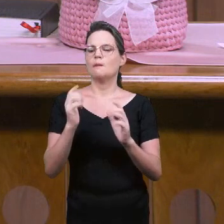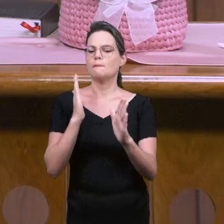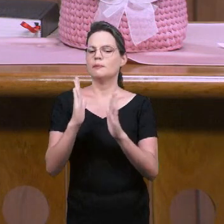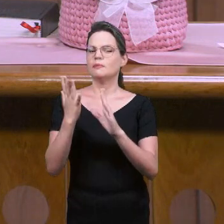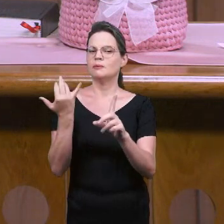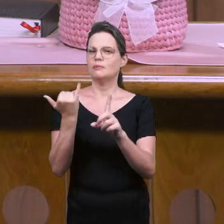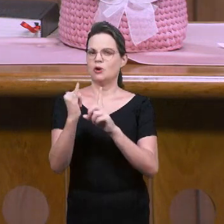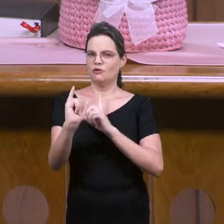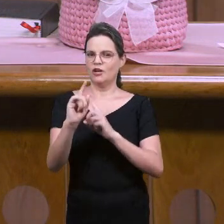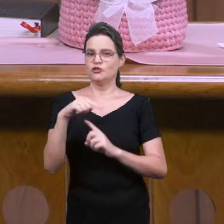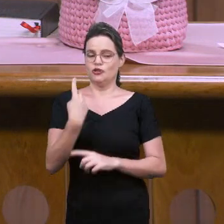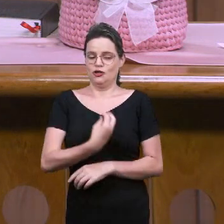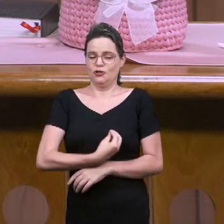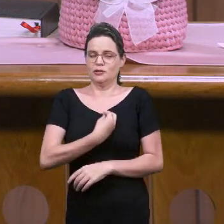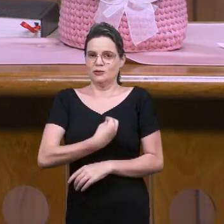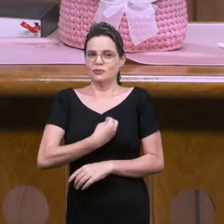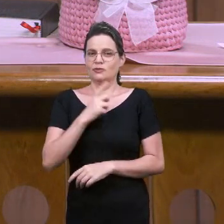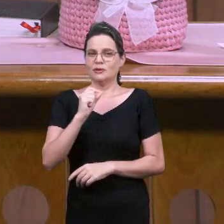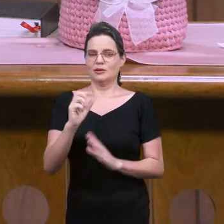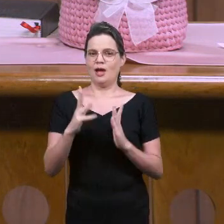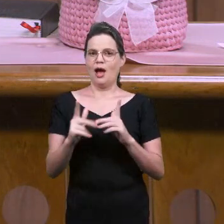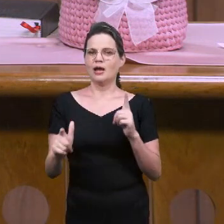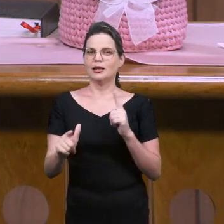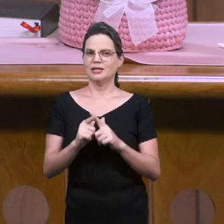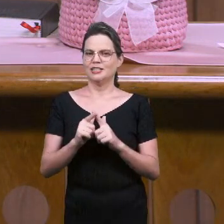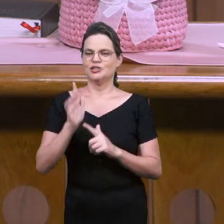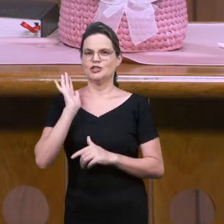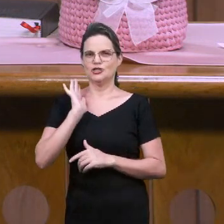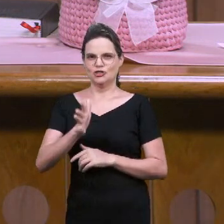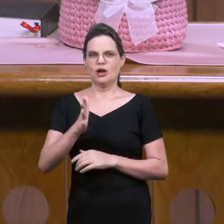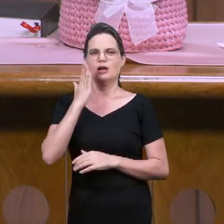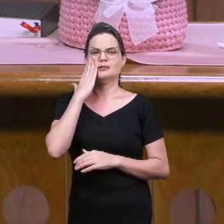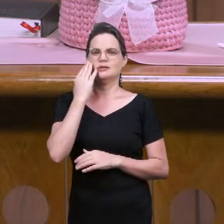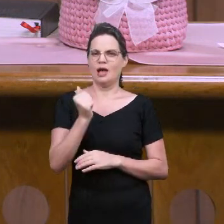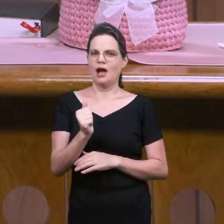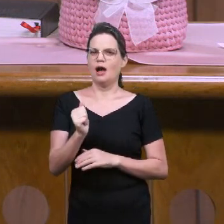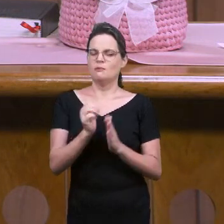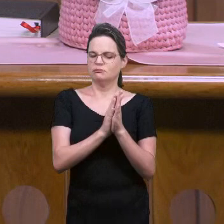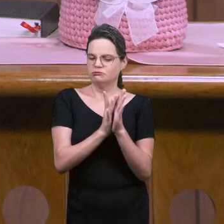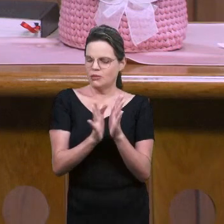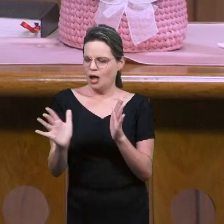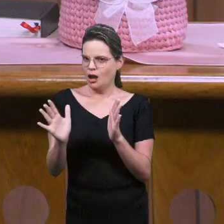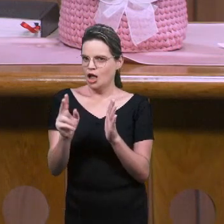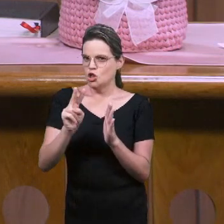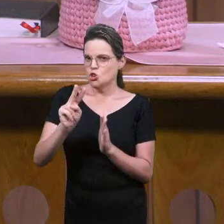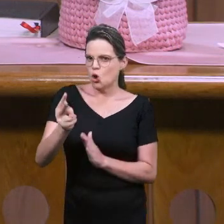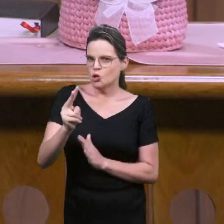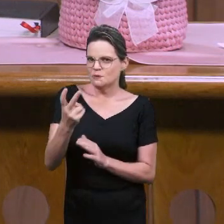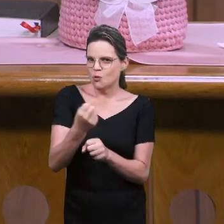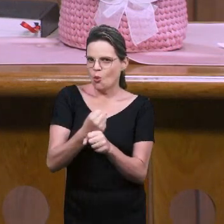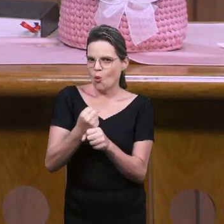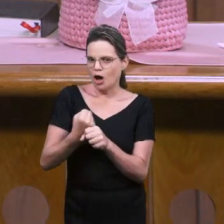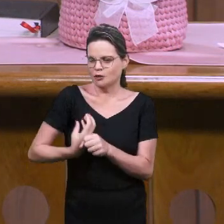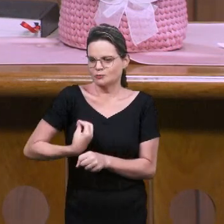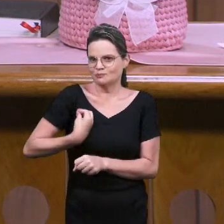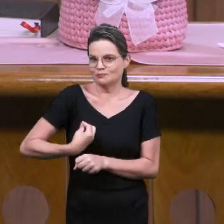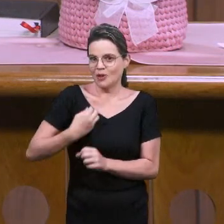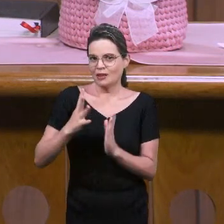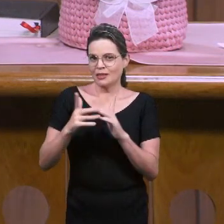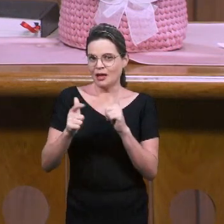moment prophétique où l'Église, elle a eu son temps final, 2000 ans d'existence de